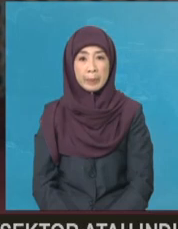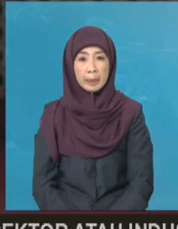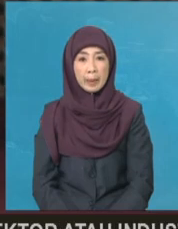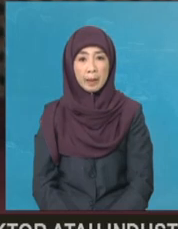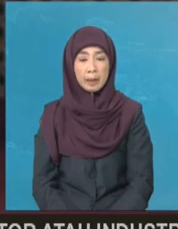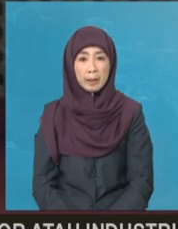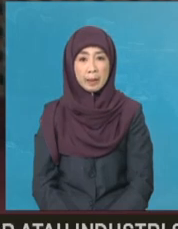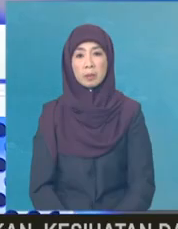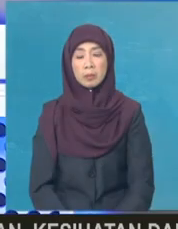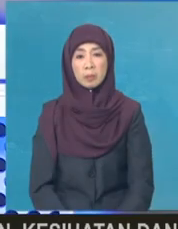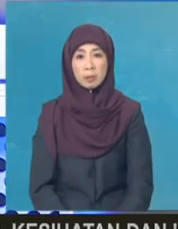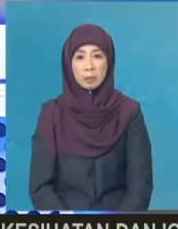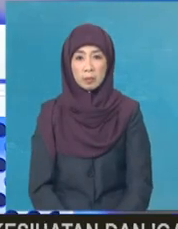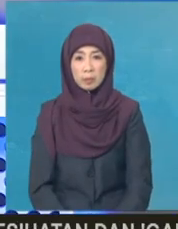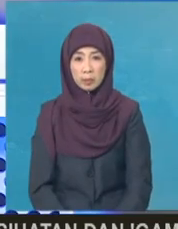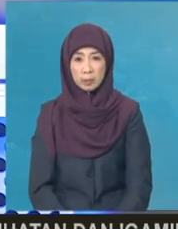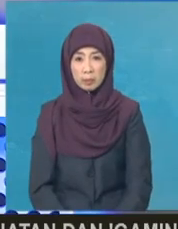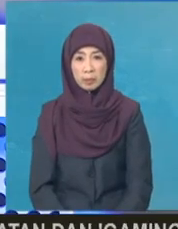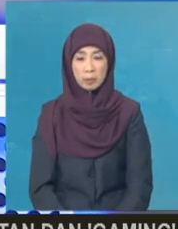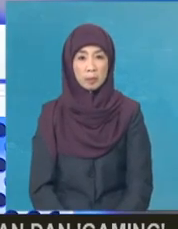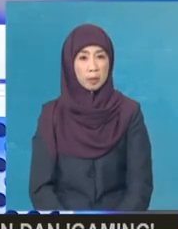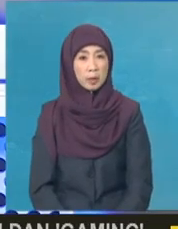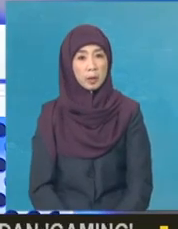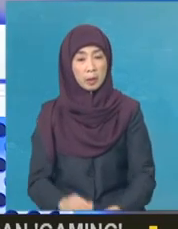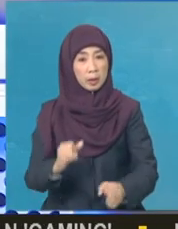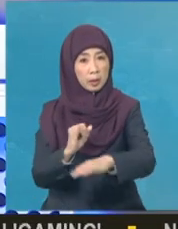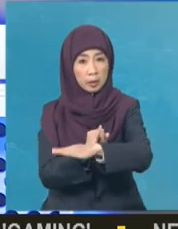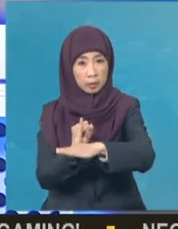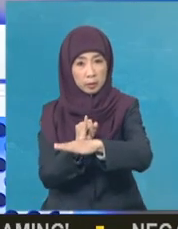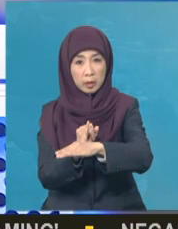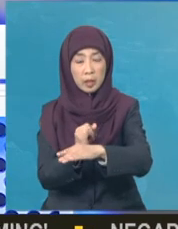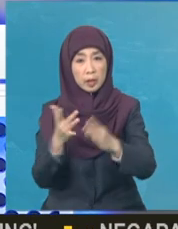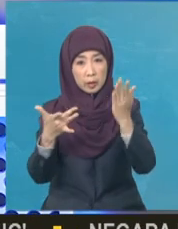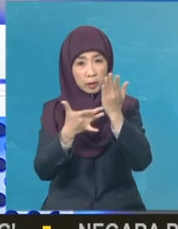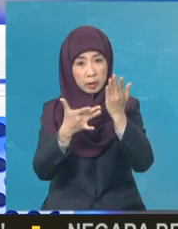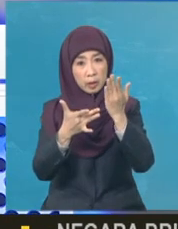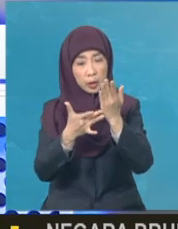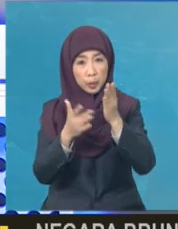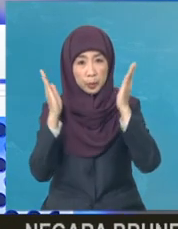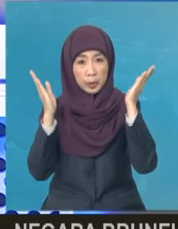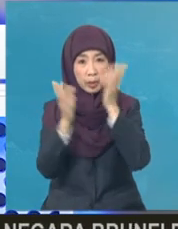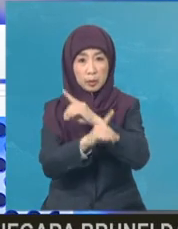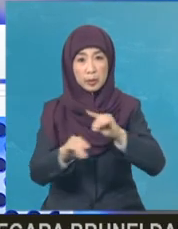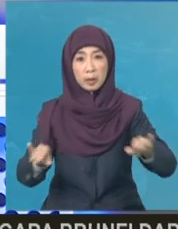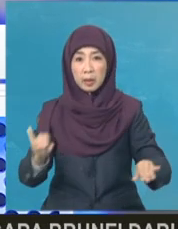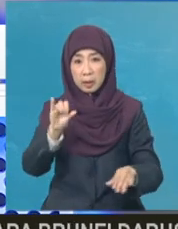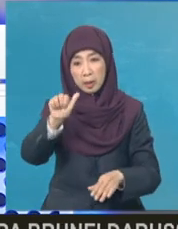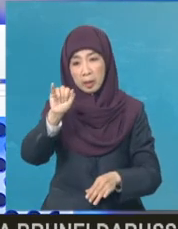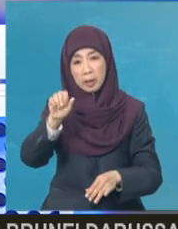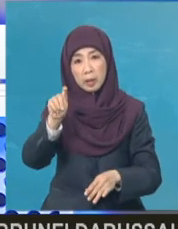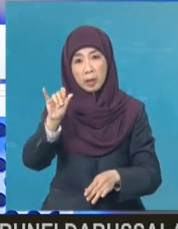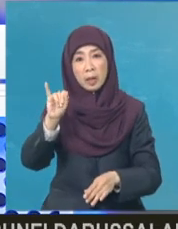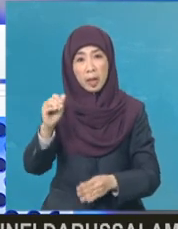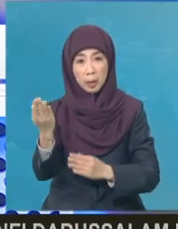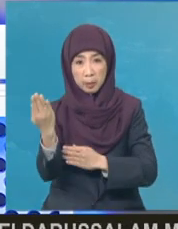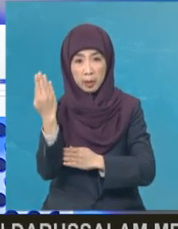kebersihan dalam rumahnya pihak berkuasa industri teknologi infokomunikasi negara Brunei Darussalam ID